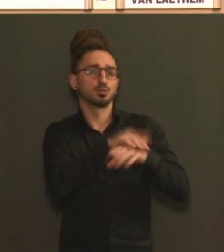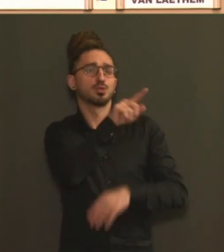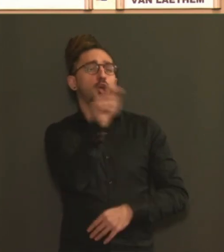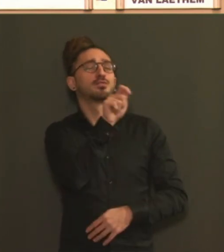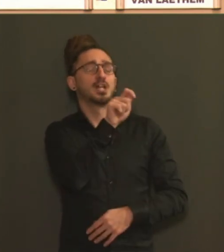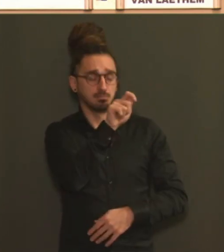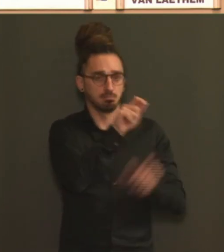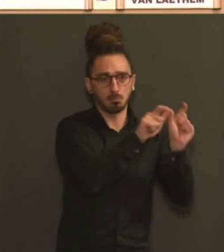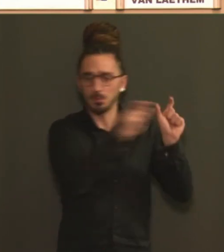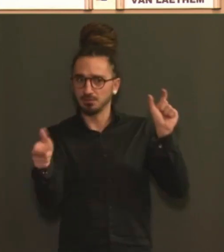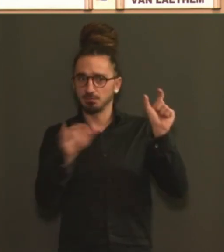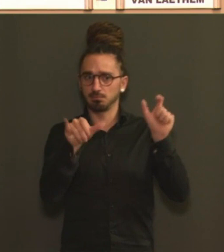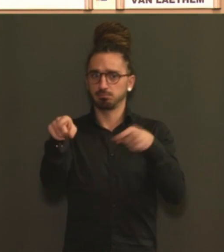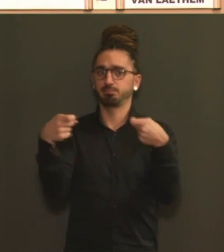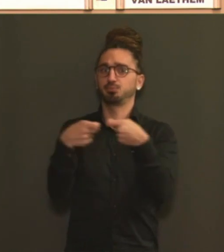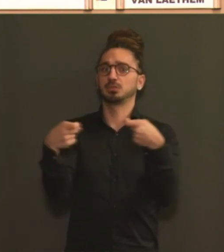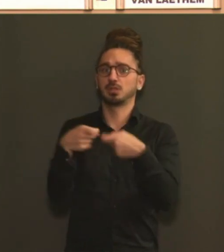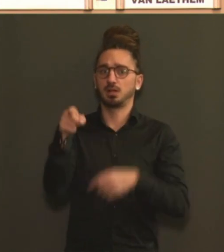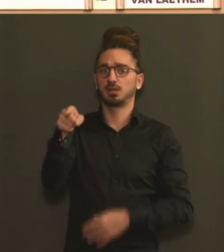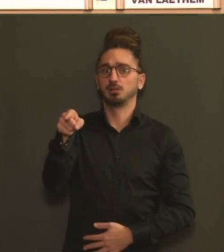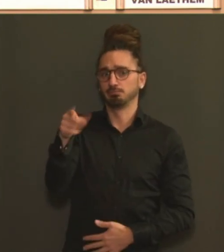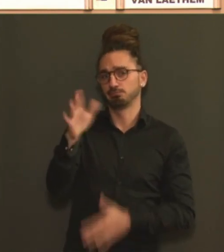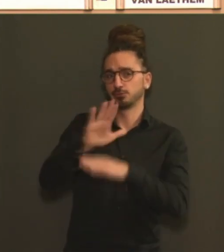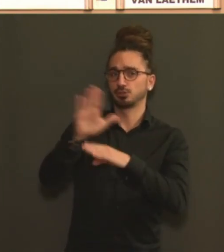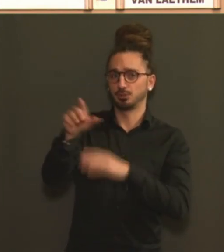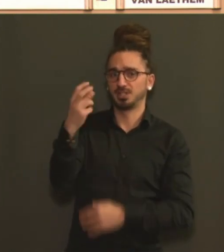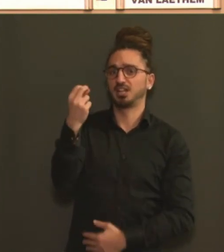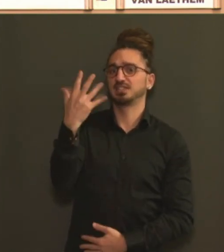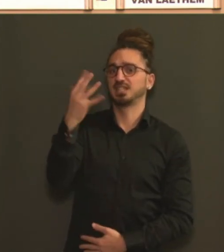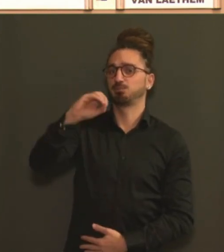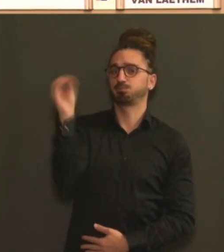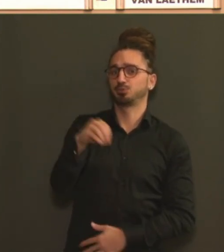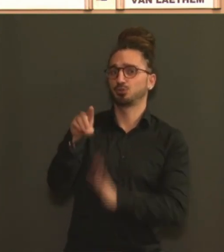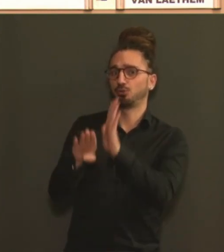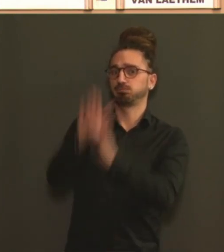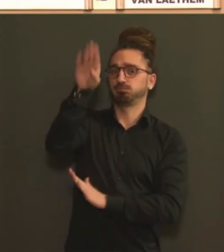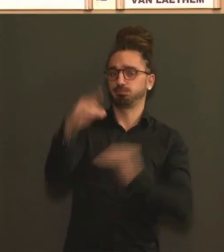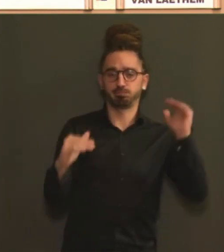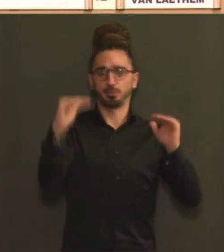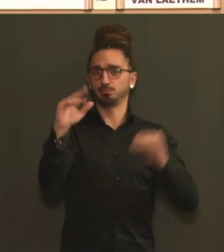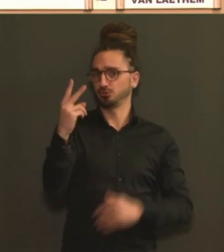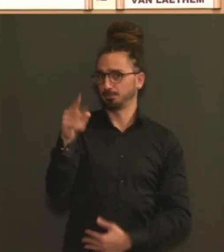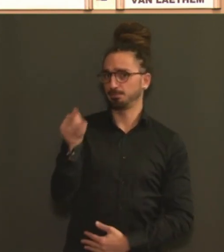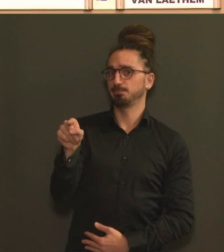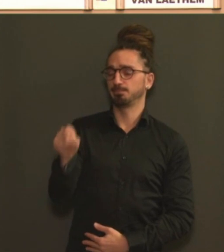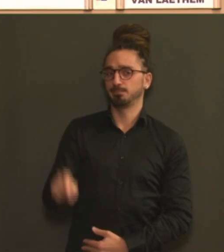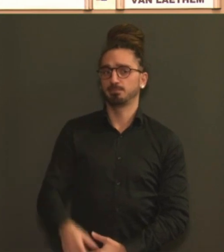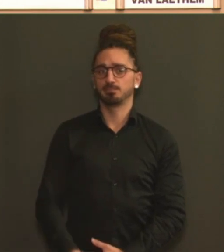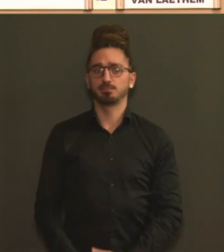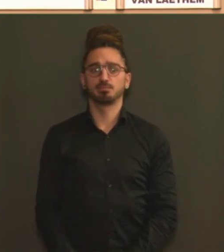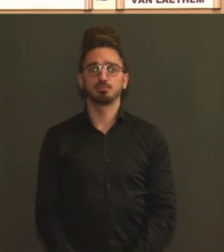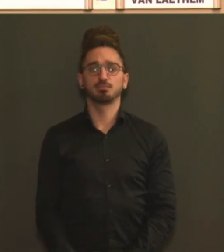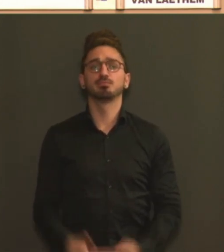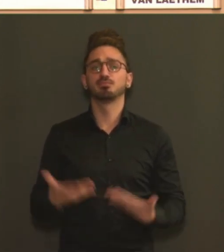de l'ordre de 85% à Bruxelles. Il faut souligner que Bruxelles avait au préalable des chiffres